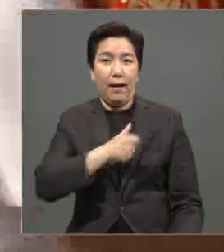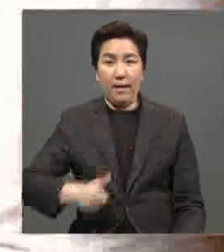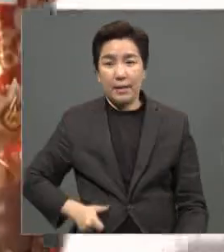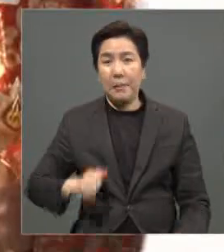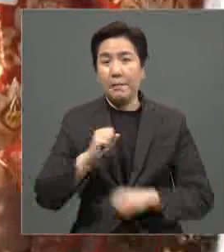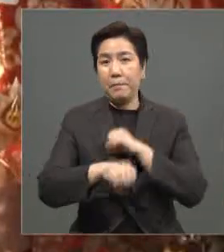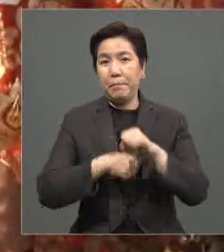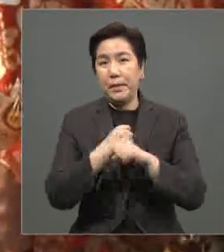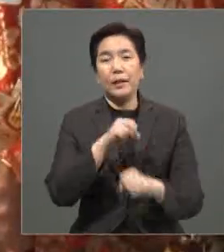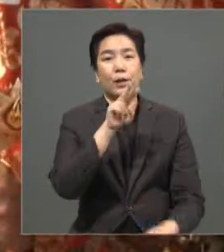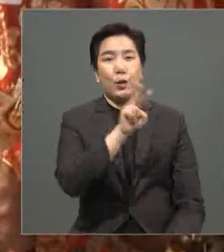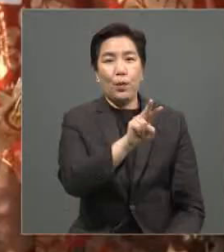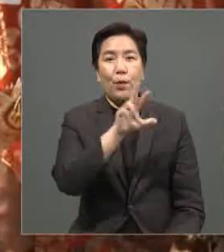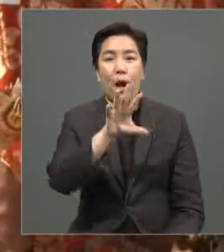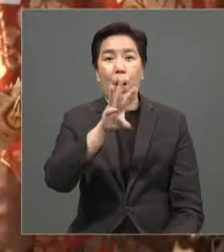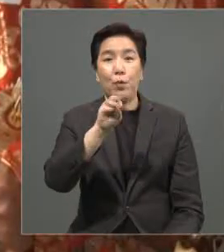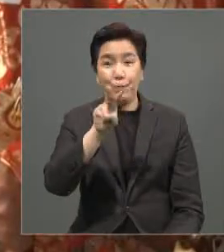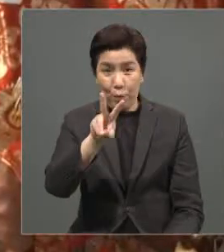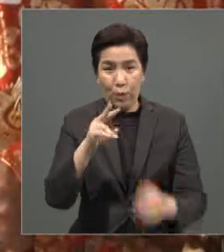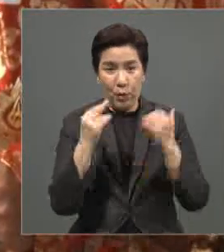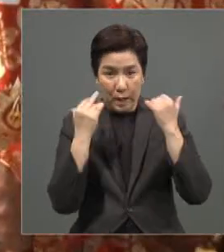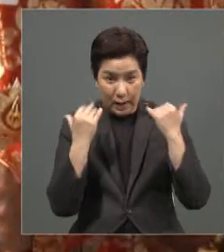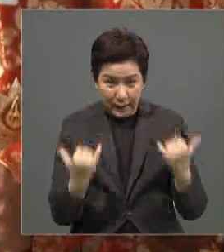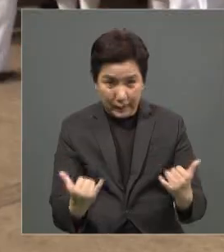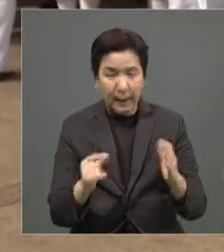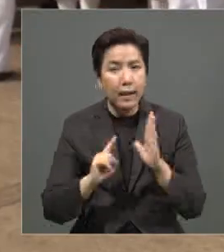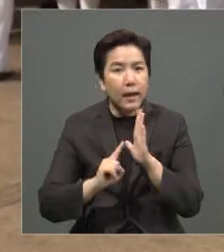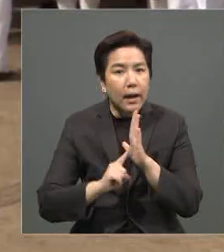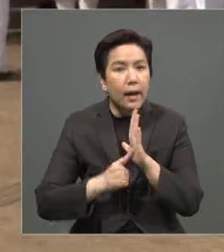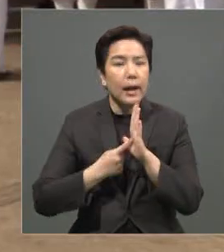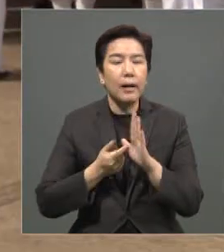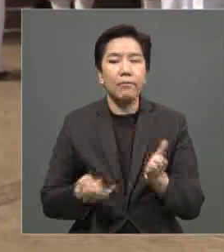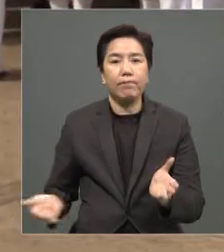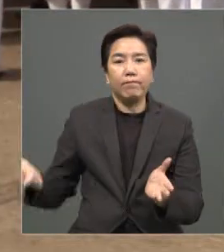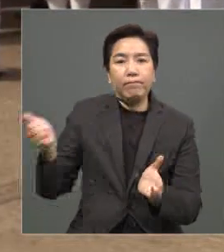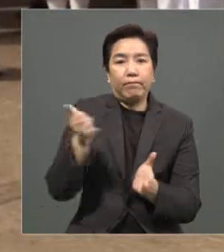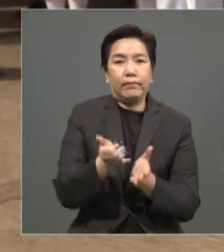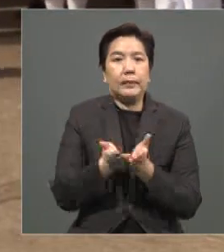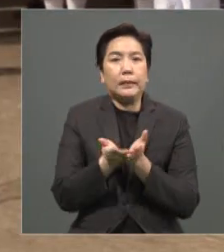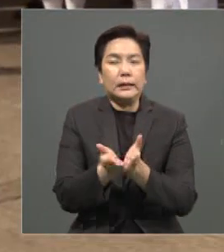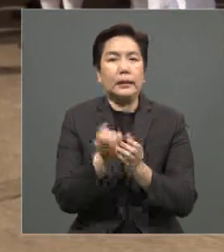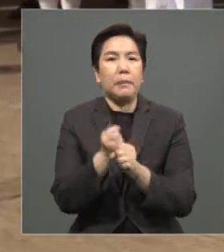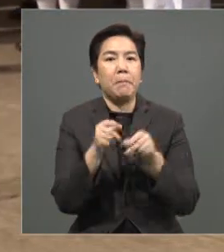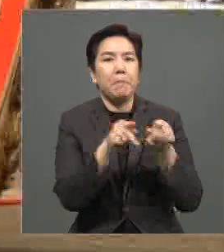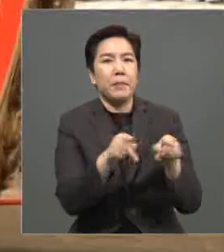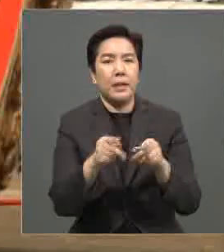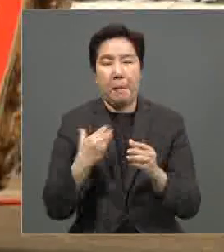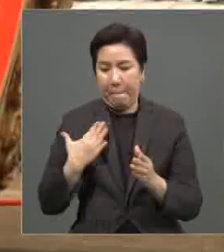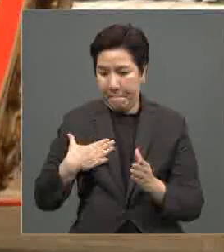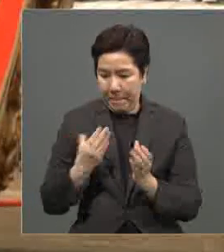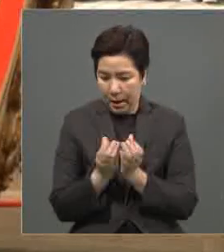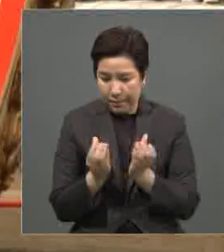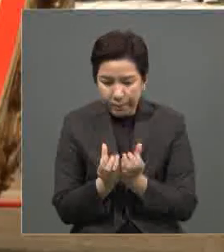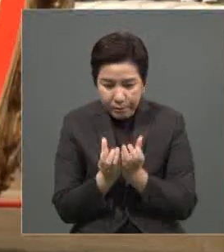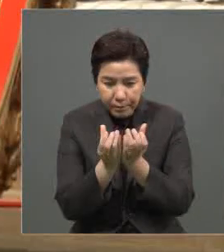ราช2562และครั้งนี้นับเป็นครั้งแรกในการเสด็จพระราชดำเนินทรงบำเพ็ญพระราชกุศลถวายผ้าพ